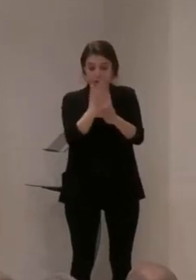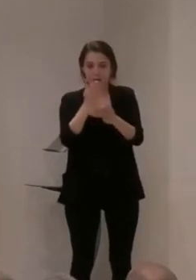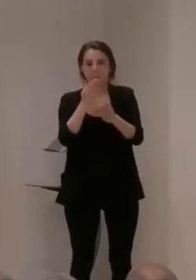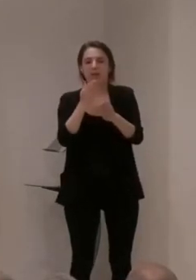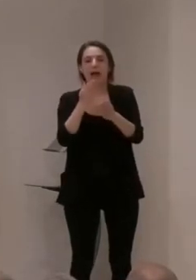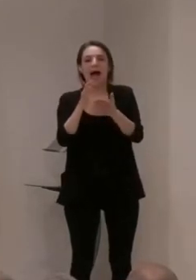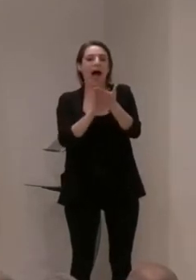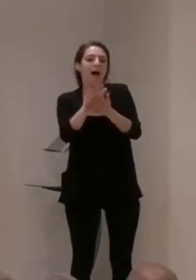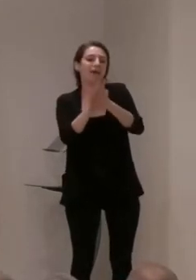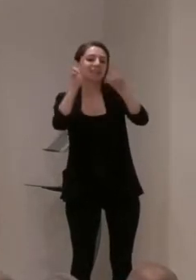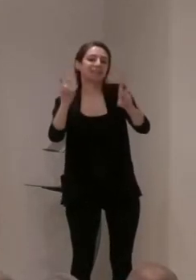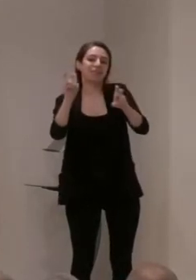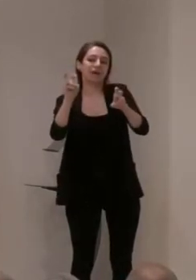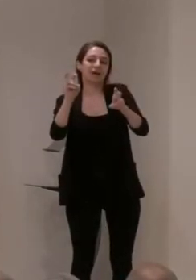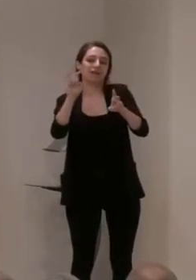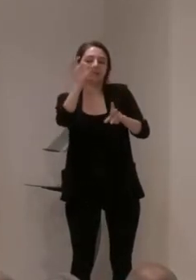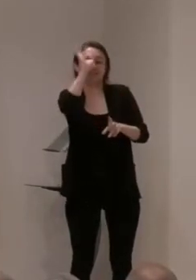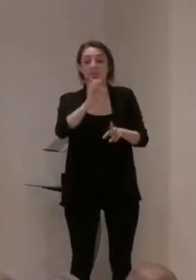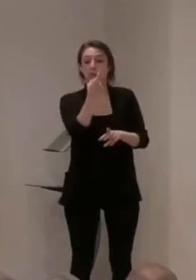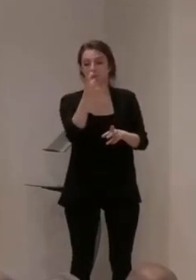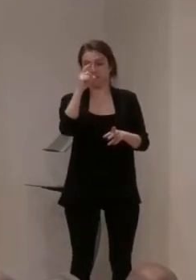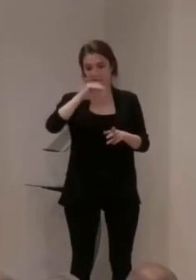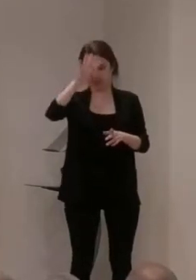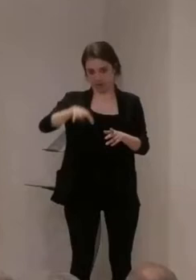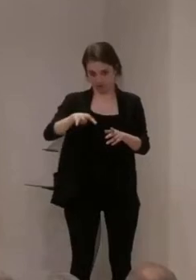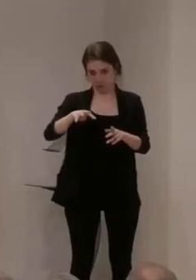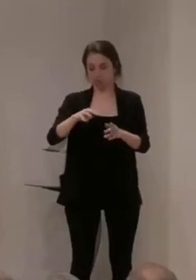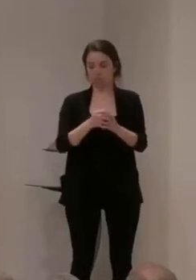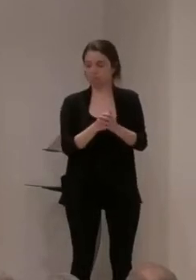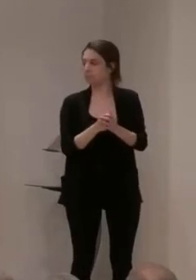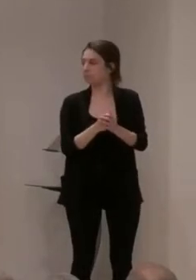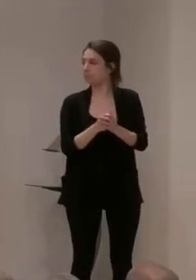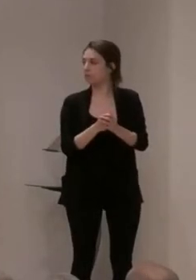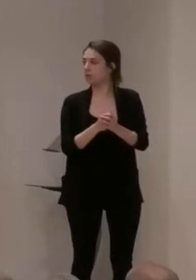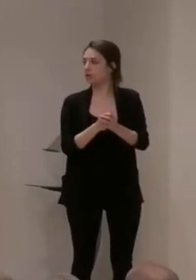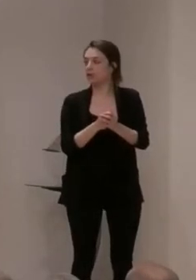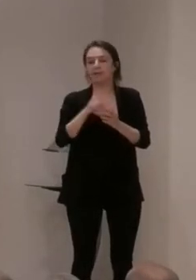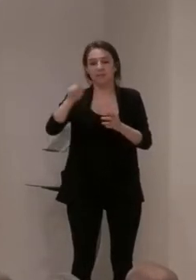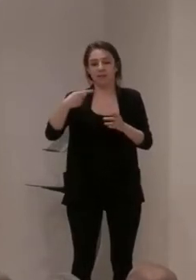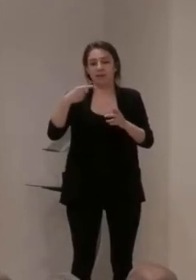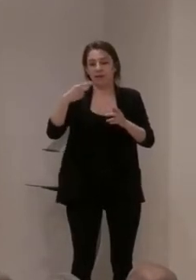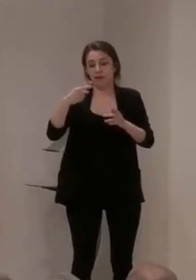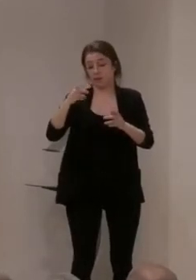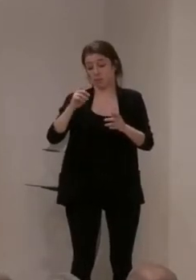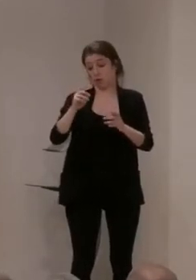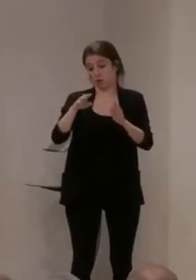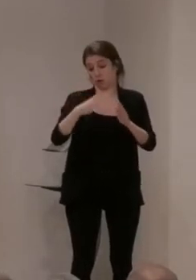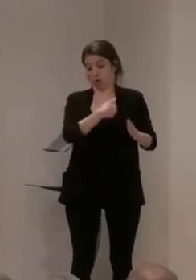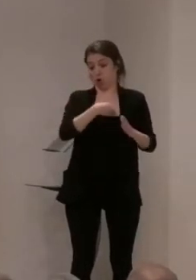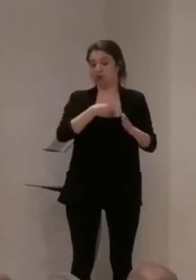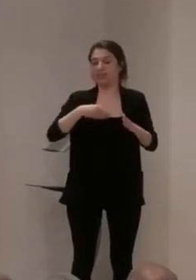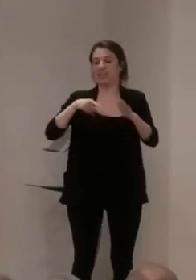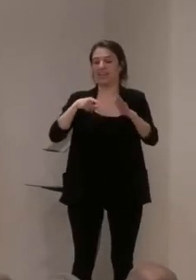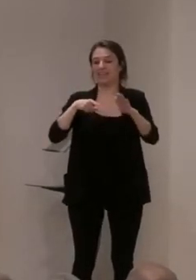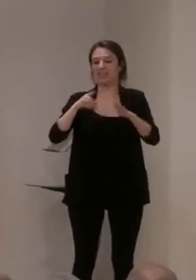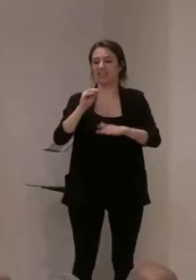el segle XX de Catalunya i parla de temes com la identitat i la migració. Com a gestor cultural, entre moltes altres coses,